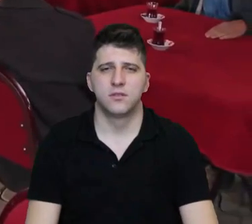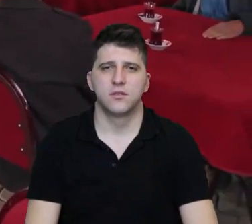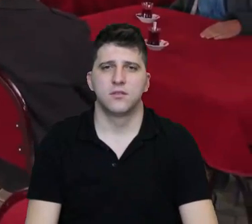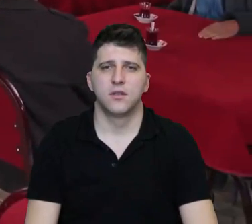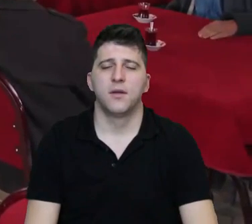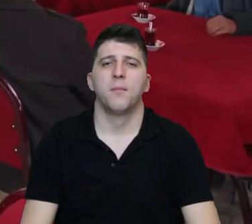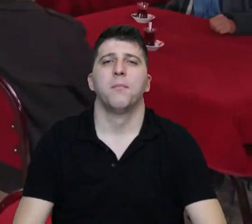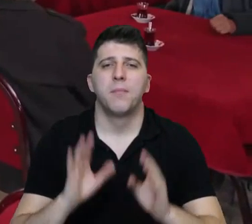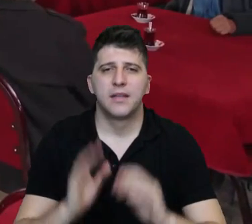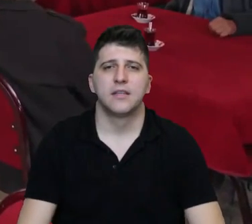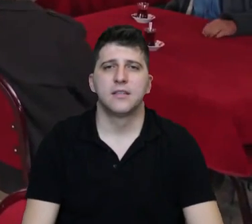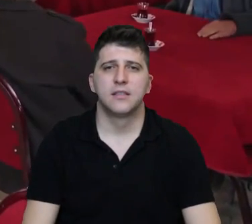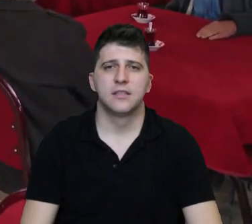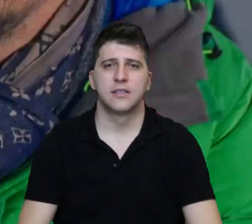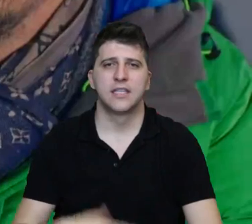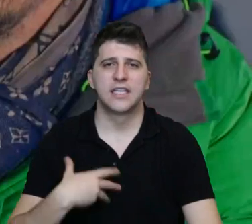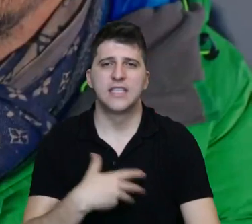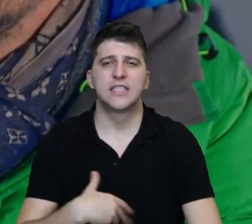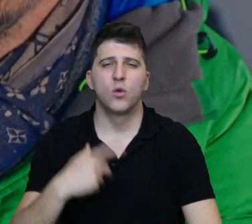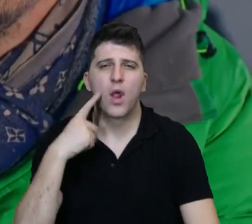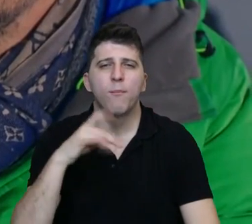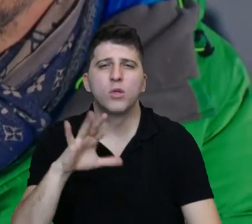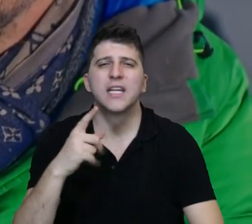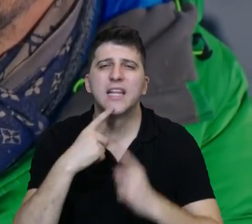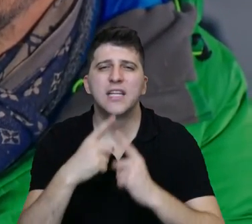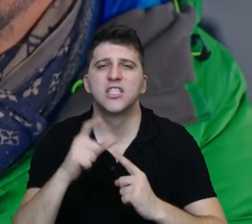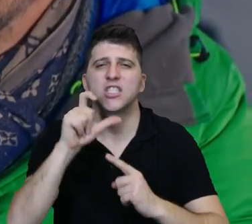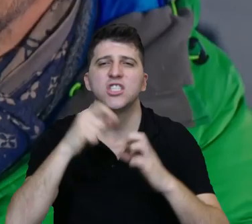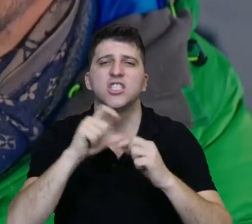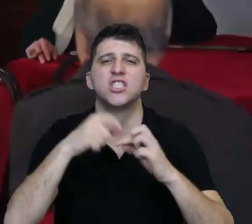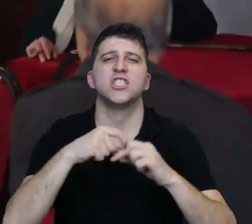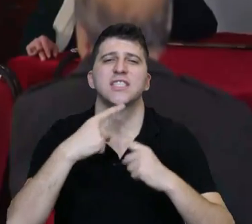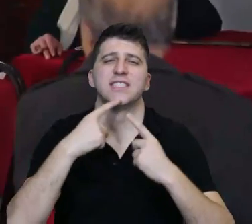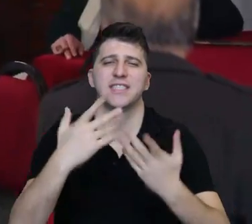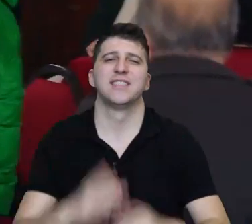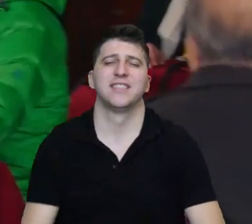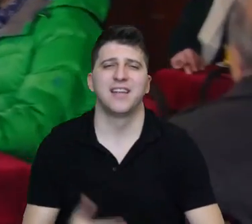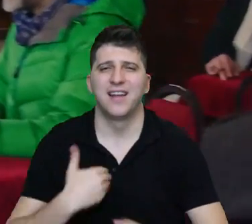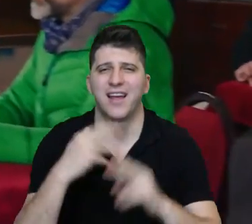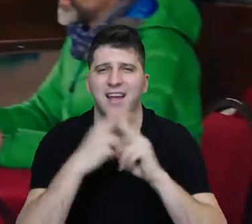Filmcilere yanaştı. Peki, isel olmuş böceğe ne denir? Cırcır böceği.